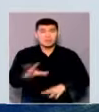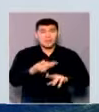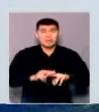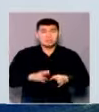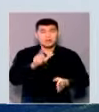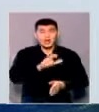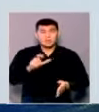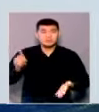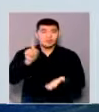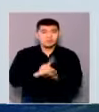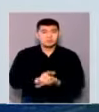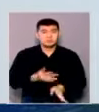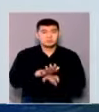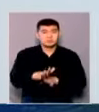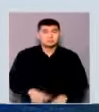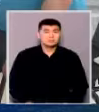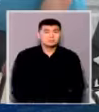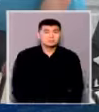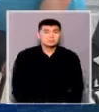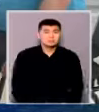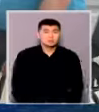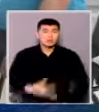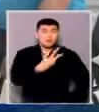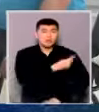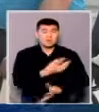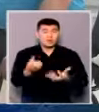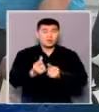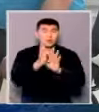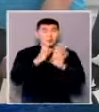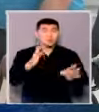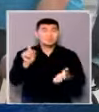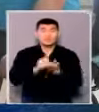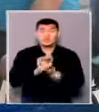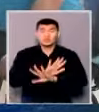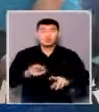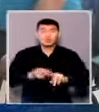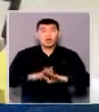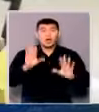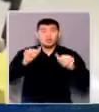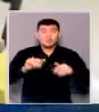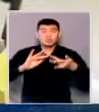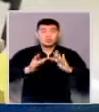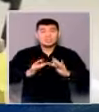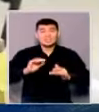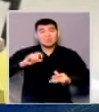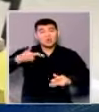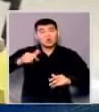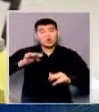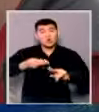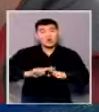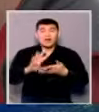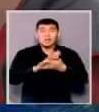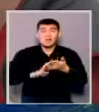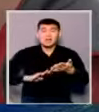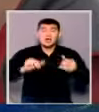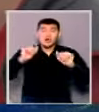бәріміздің азаматтық міндетіміз. Вакцина алу үшін кезекте тұру міндетті емес. Электрондық үкімет порталы арқылы